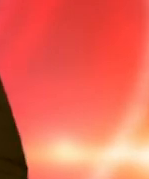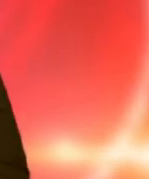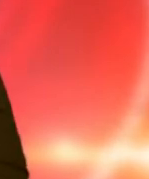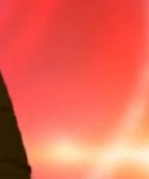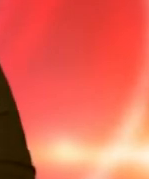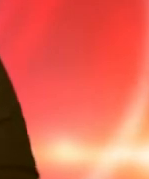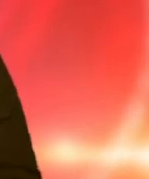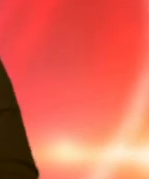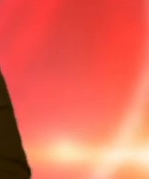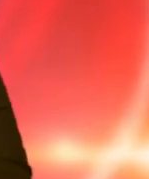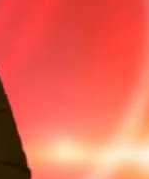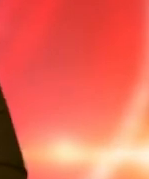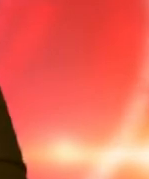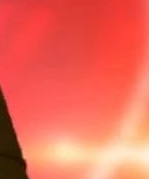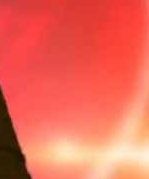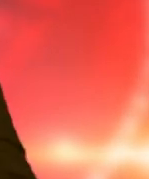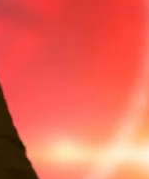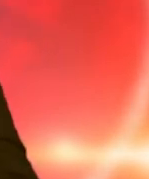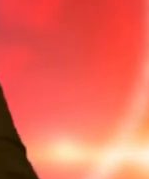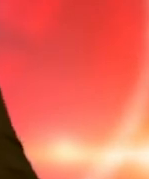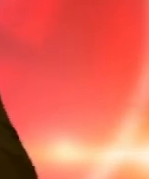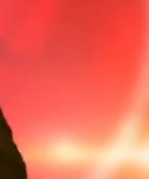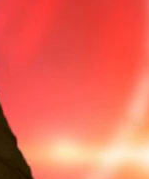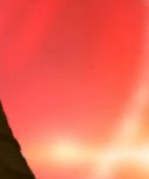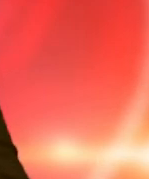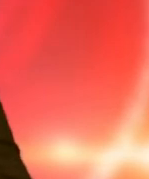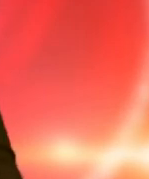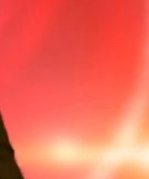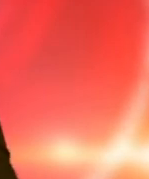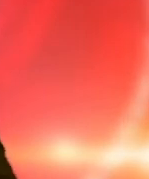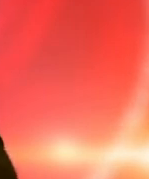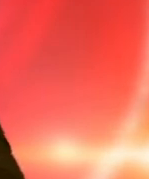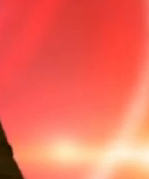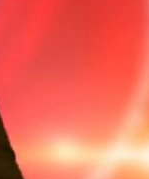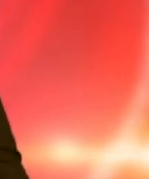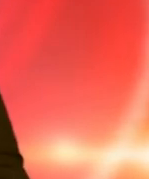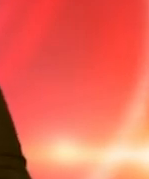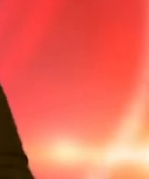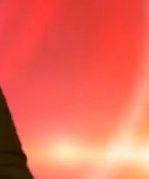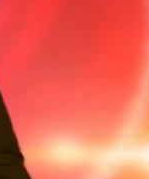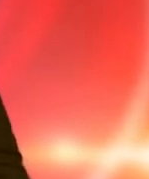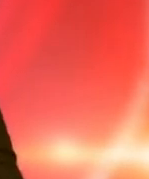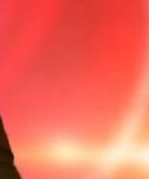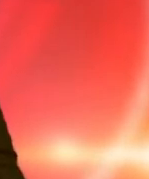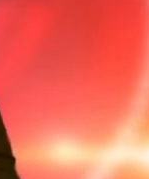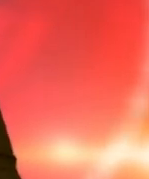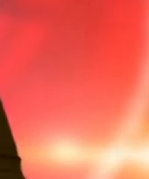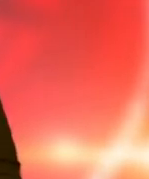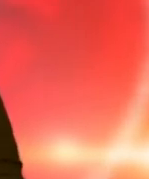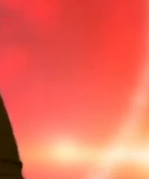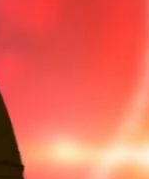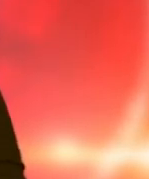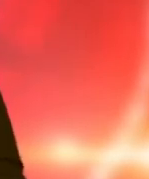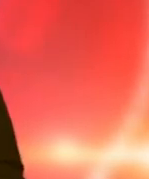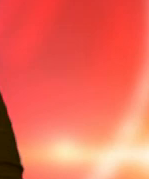compostează la marginea grădinii sale. Dar, din păcate, mai multe persoane din sat duc deșeurile la gunoișele neautorizate,